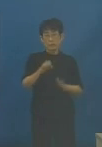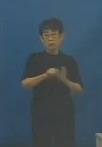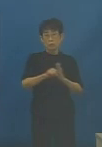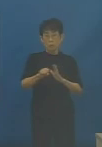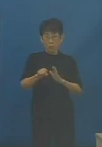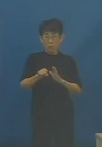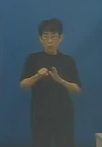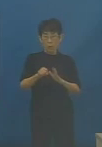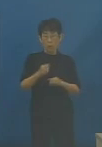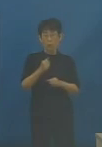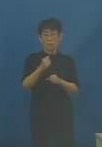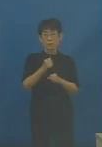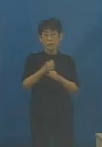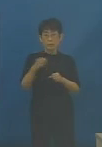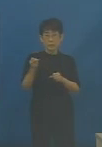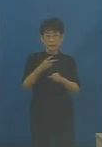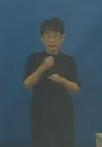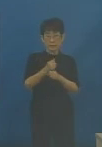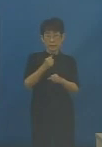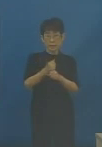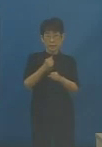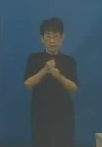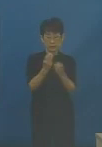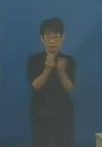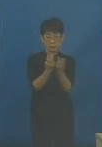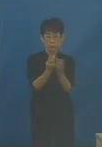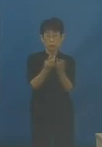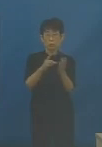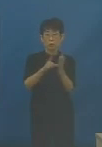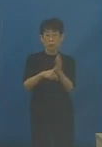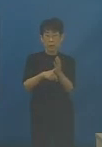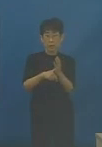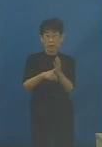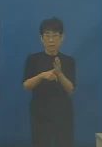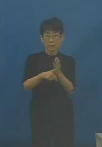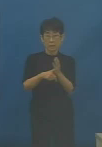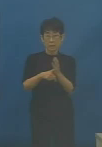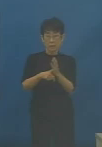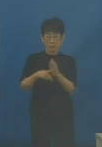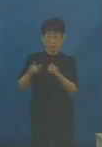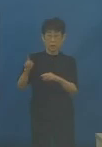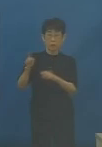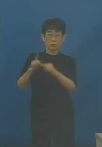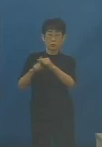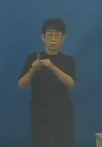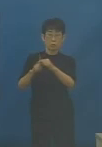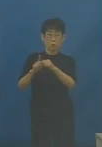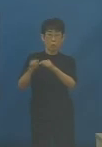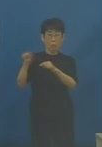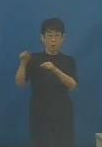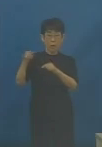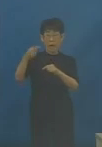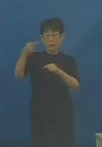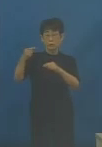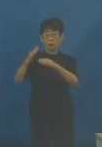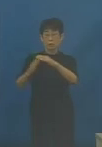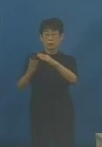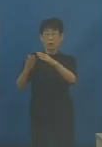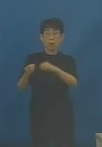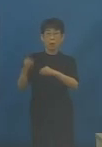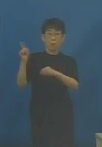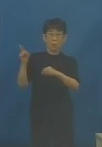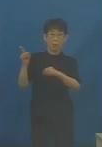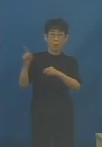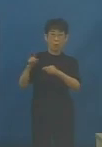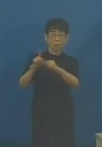データもありまして、よく国の中央の方に行きますとこの8月の頭ごろにもう実効再生産数1を切ったよという話がありま